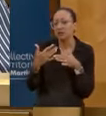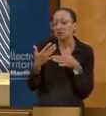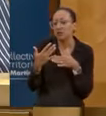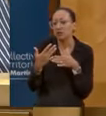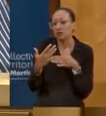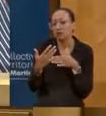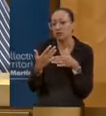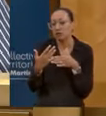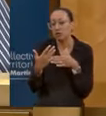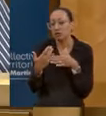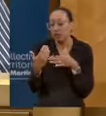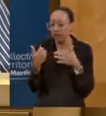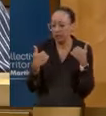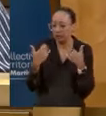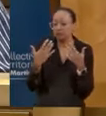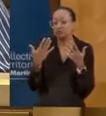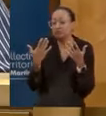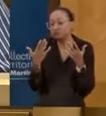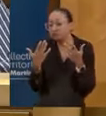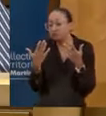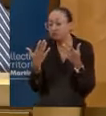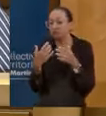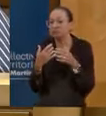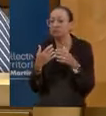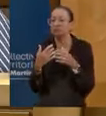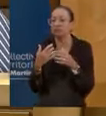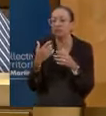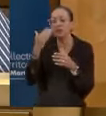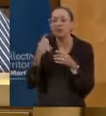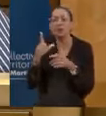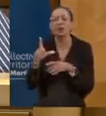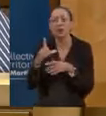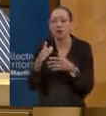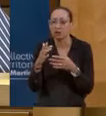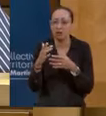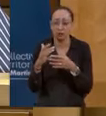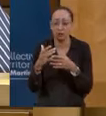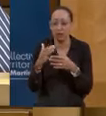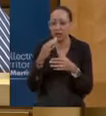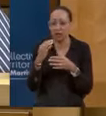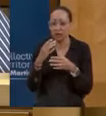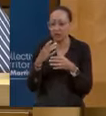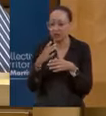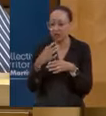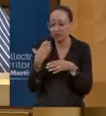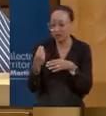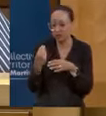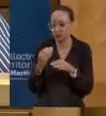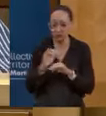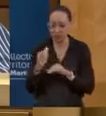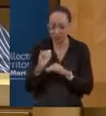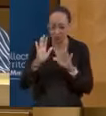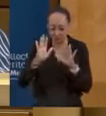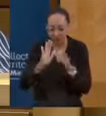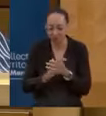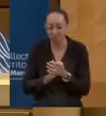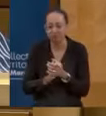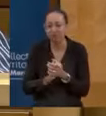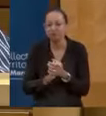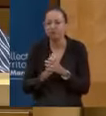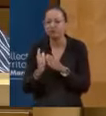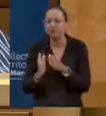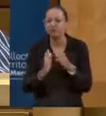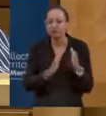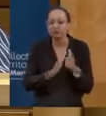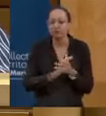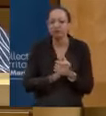désigner, la collègue de Hôtel a dit, bon, elle n'a jamais reçu d'invitation. Bien. Je voulais quand même noter,